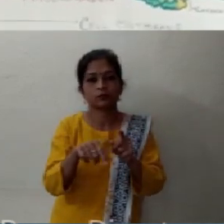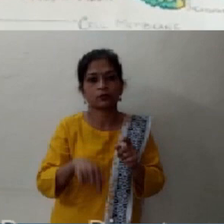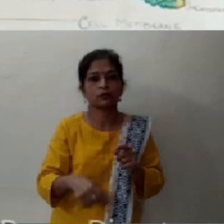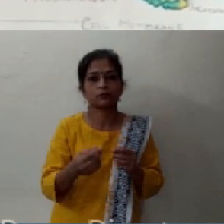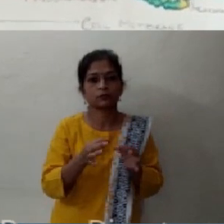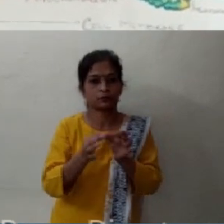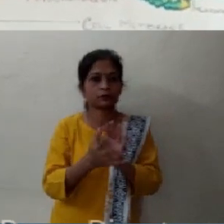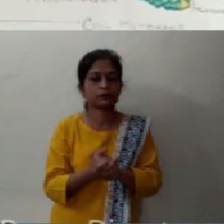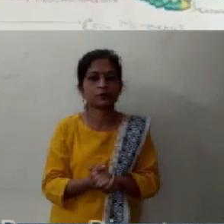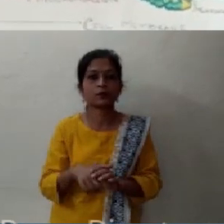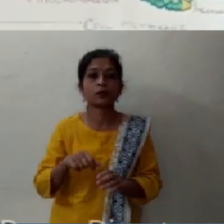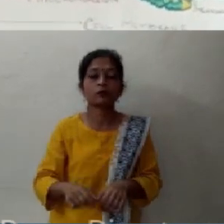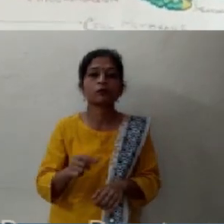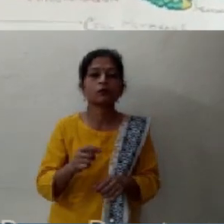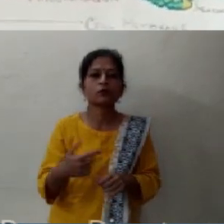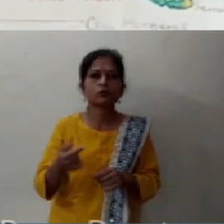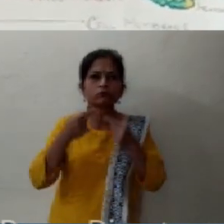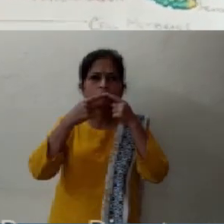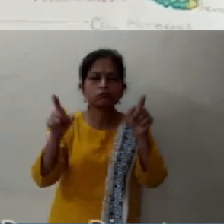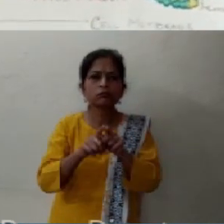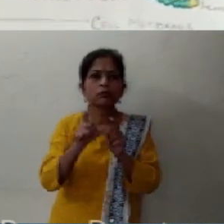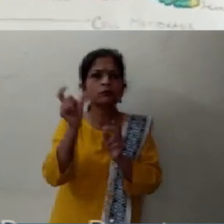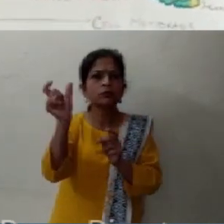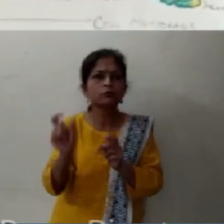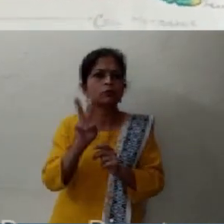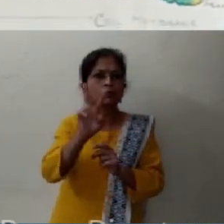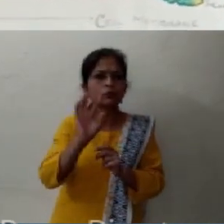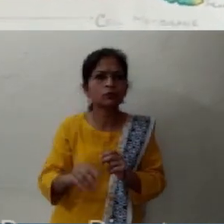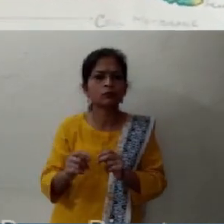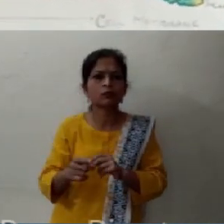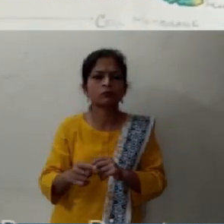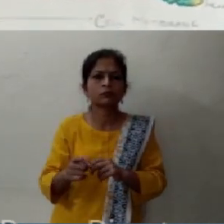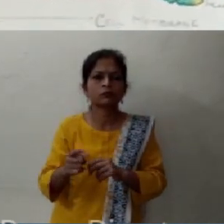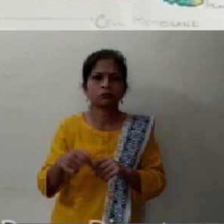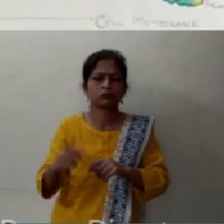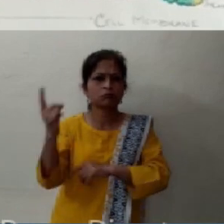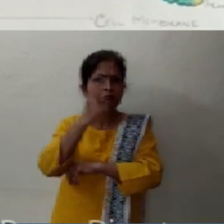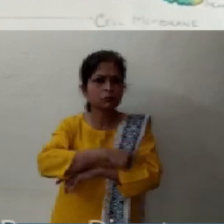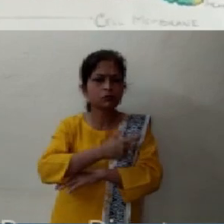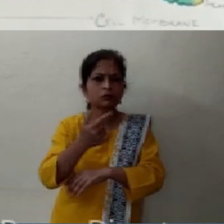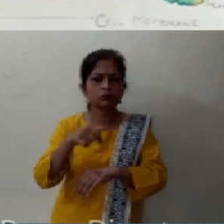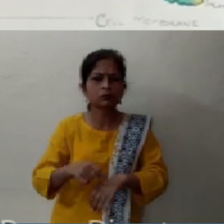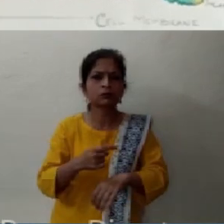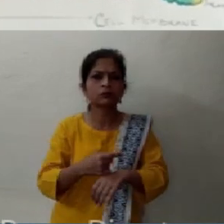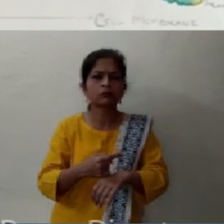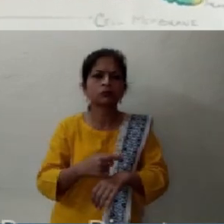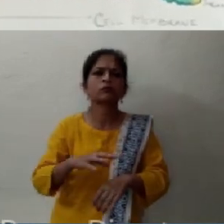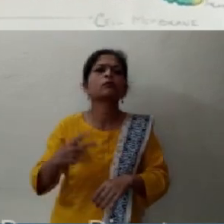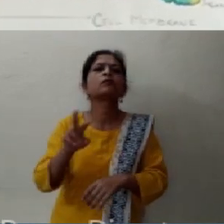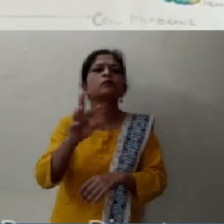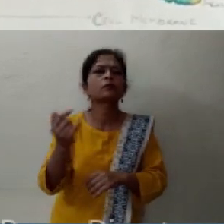मार्गदर्शिका के बारे में कुछ। पहले जो दो शब्द आपको उनकी चिट्ठी में मिलेंगे वो मिलेंगे दिनचर्या और ऋतुचर्या के बारे